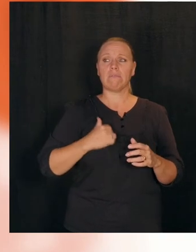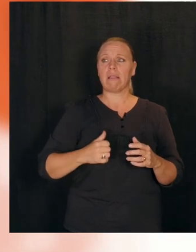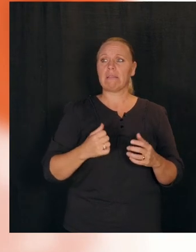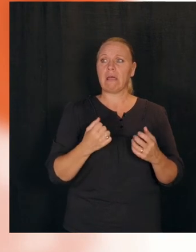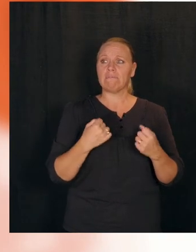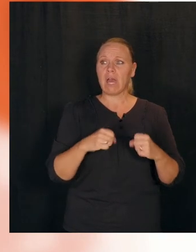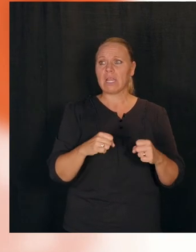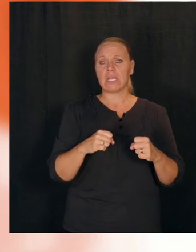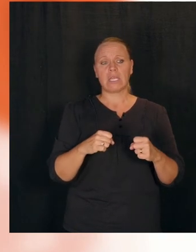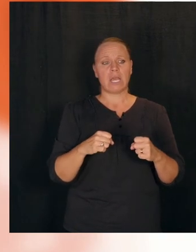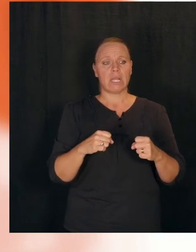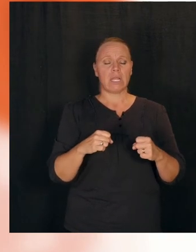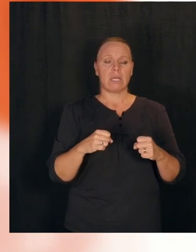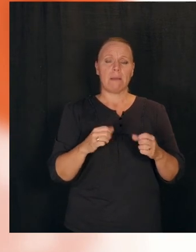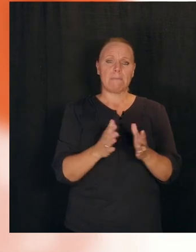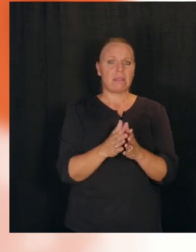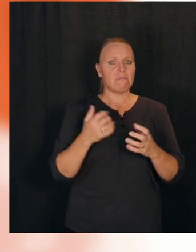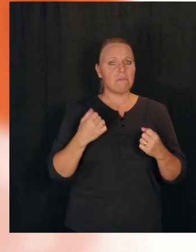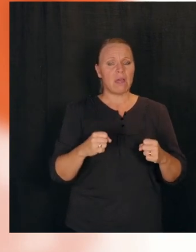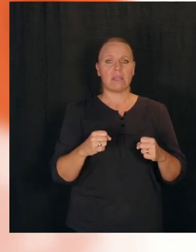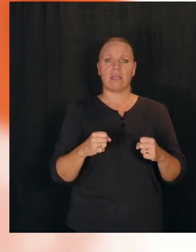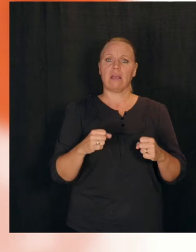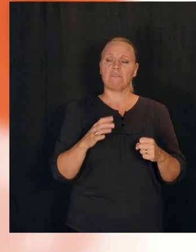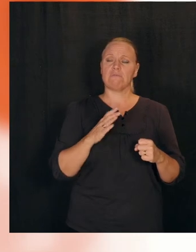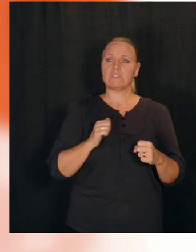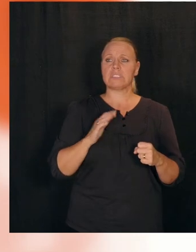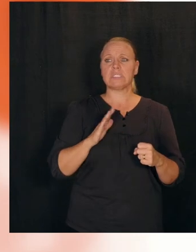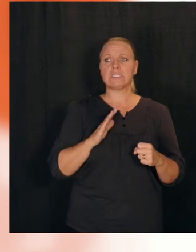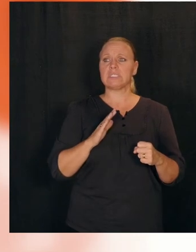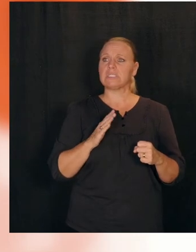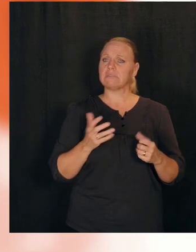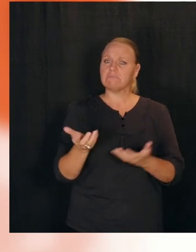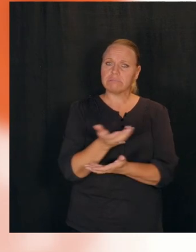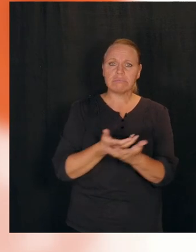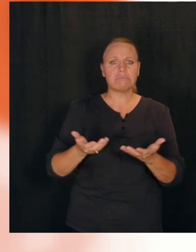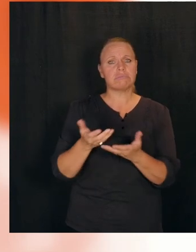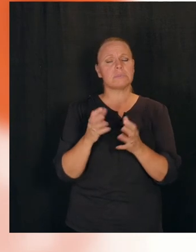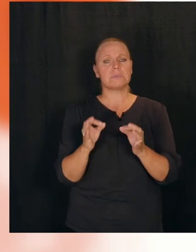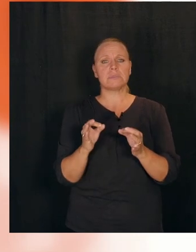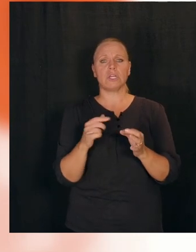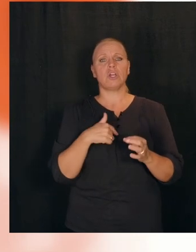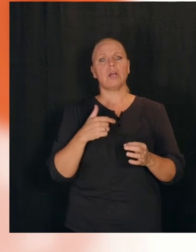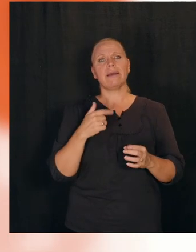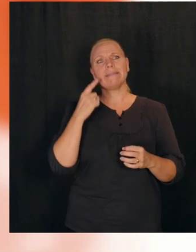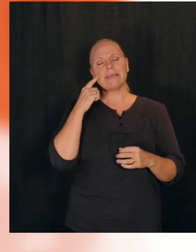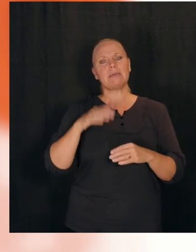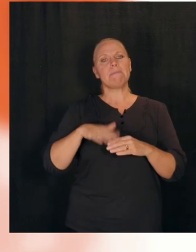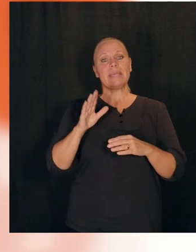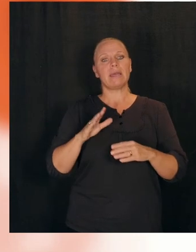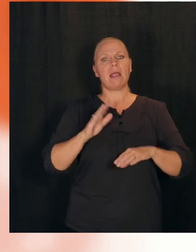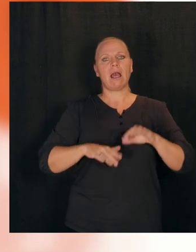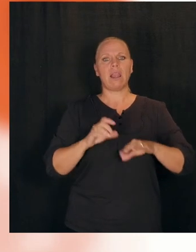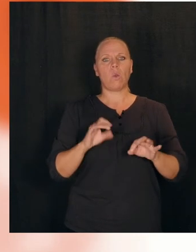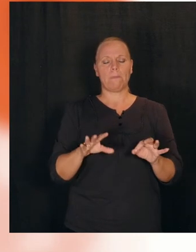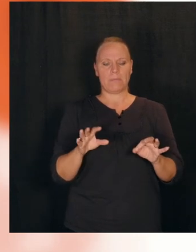igång ett samskapande. Så det är mer att, som jag ser det, så är det mer att